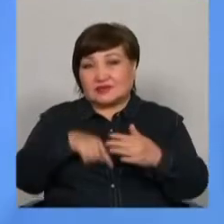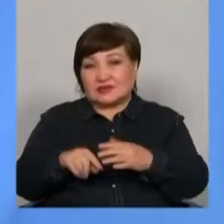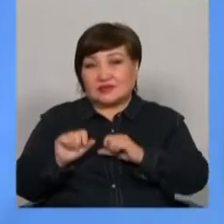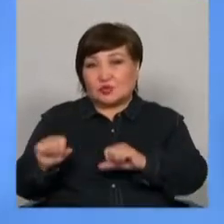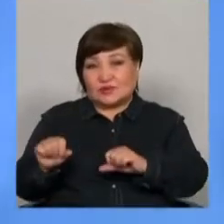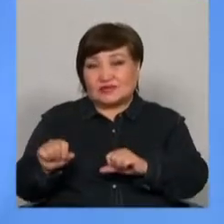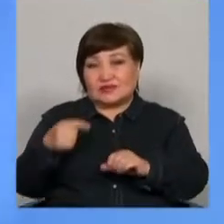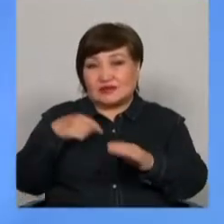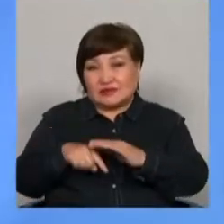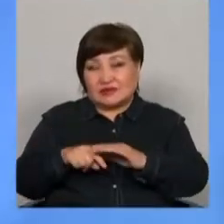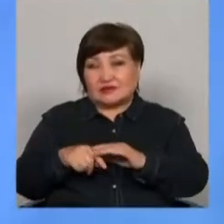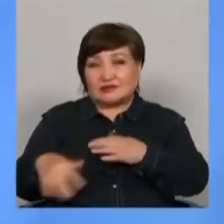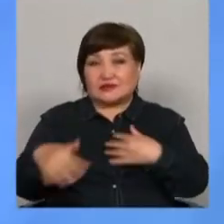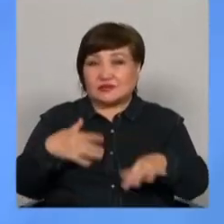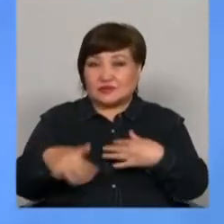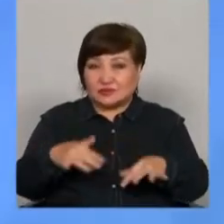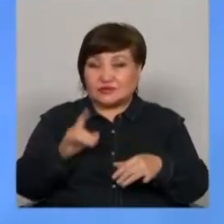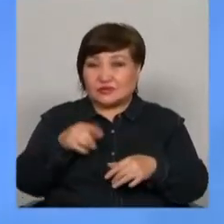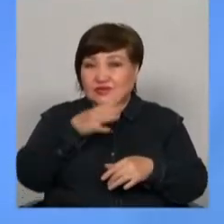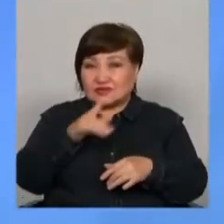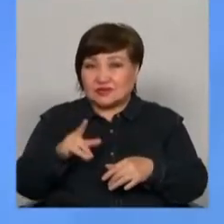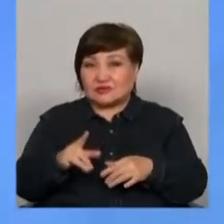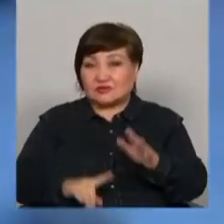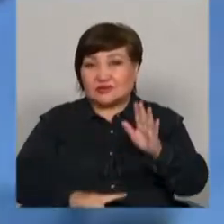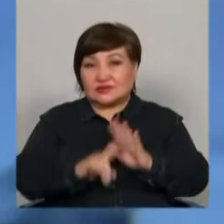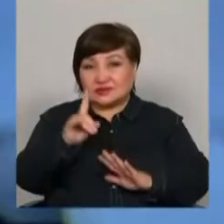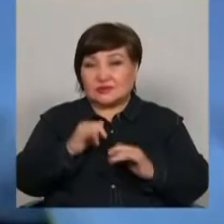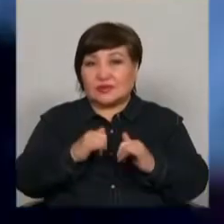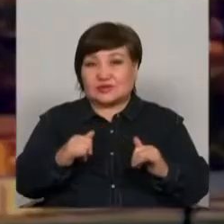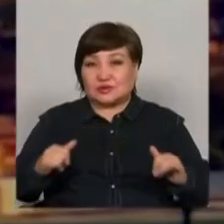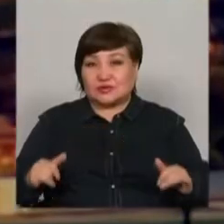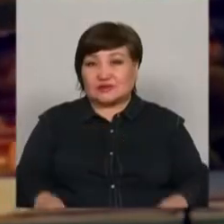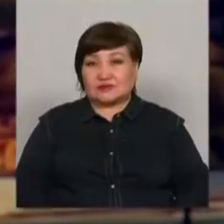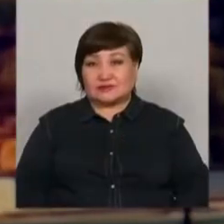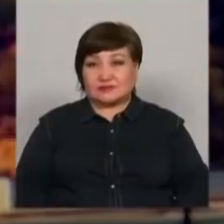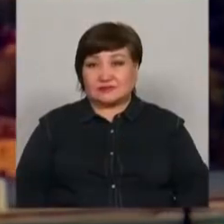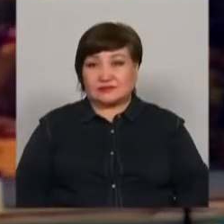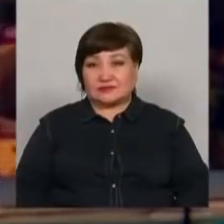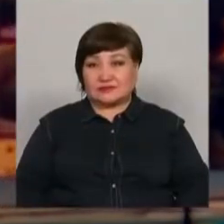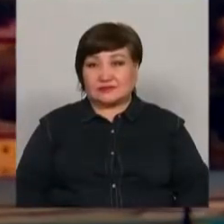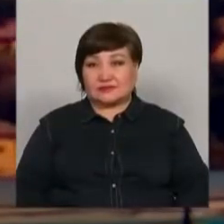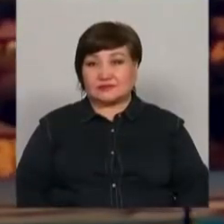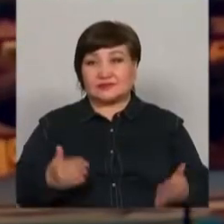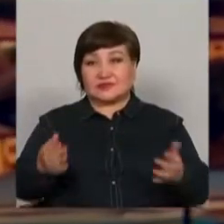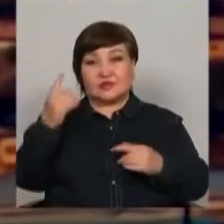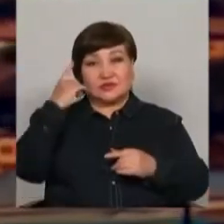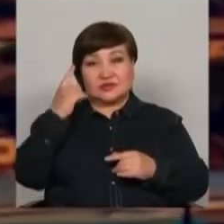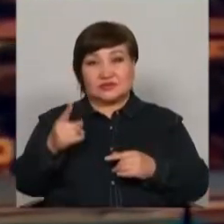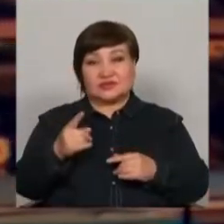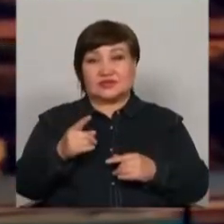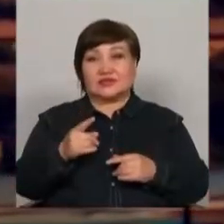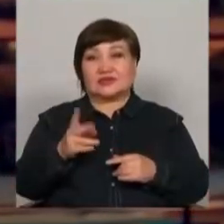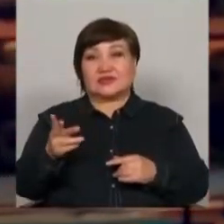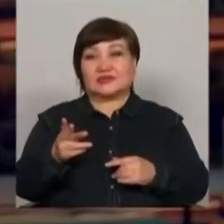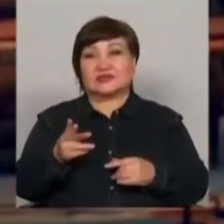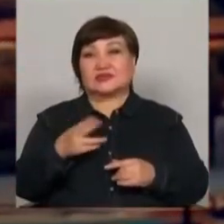вирусқа. Сол кезде бұл басын көтере бастайды. Енді сіздің ойыңызша, біз бустерлық доза деп айтып жатамыз ғой,